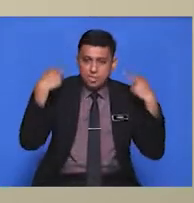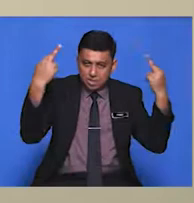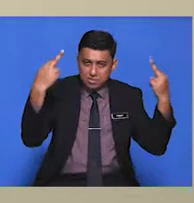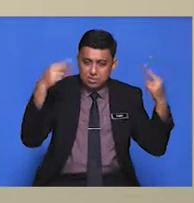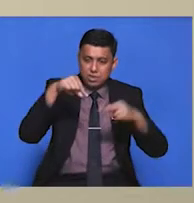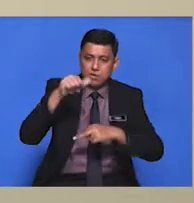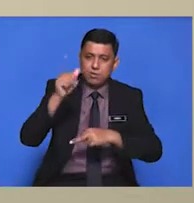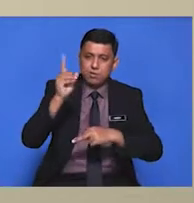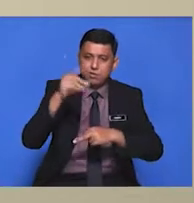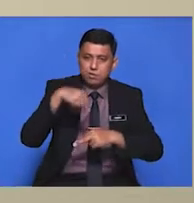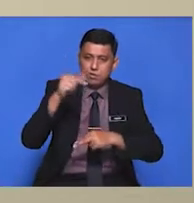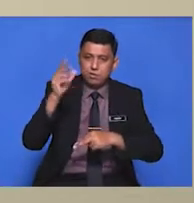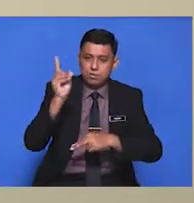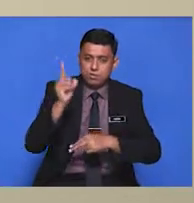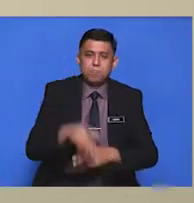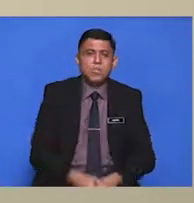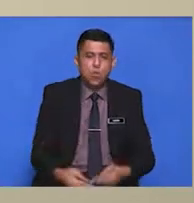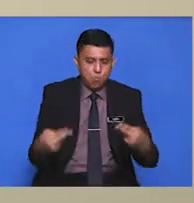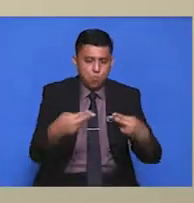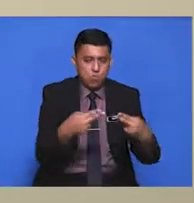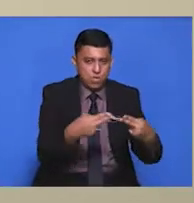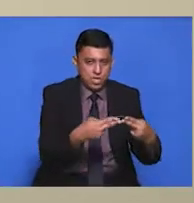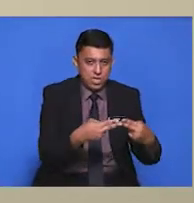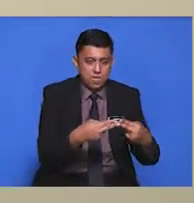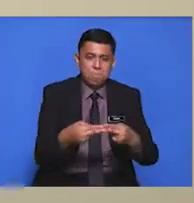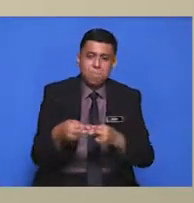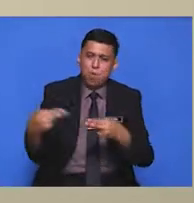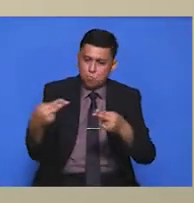tersebut terjalin sebaik sahaja Talia menyelamatkan raksasa